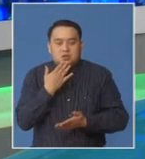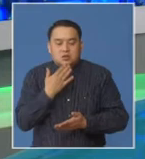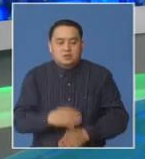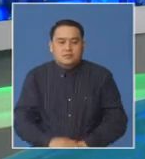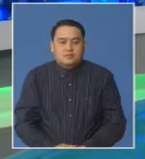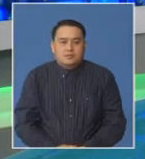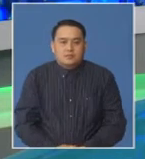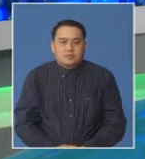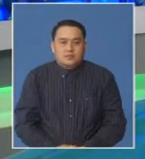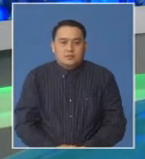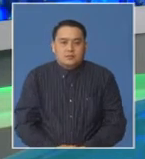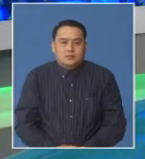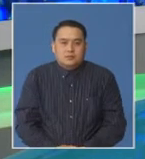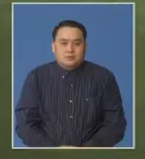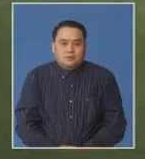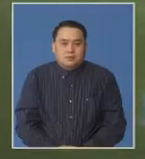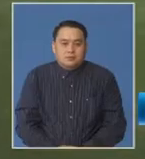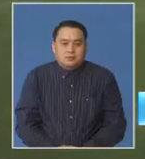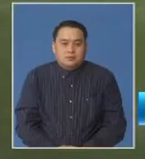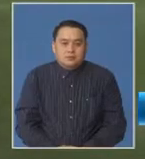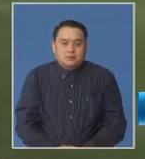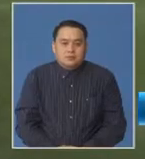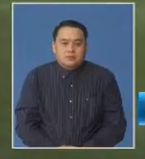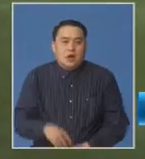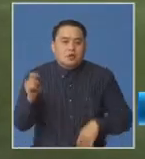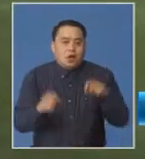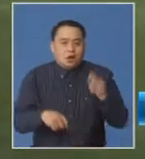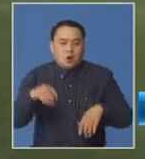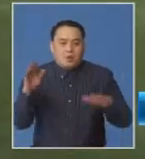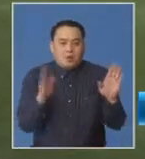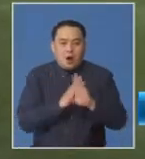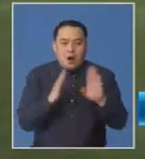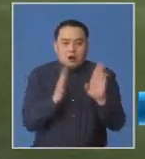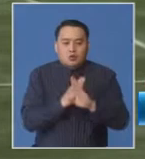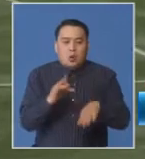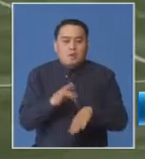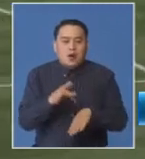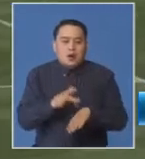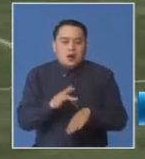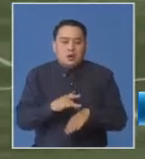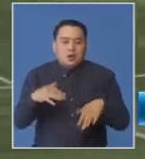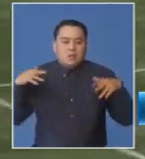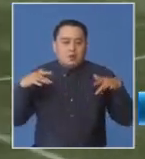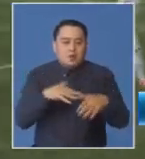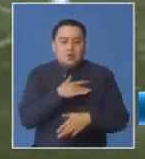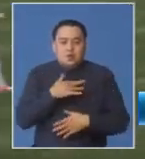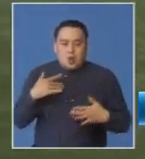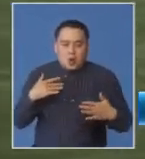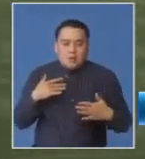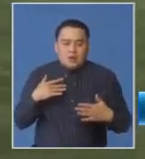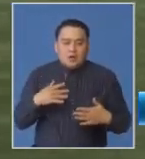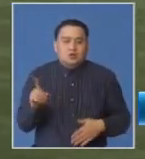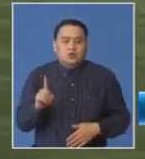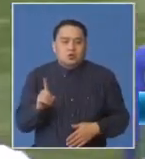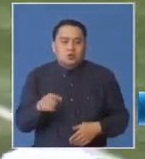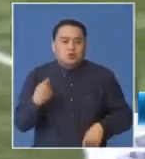стран зарубежья. Несмотря на дождливую погоду, поболеть за футболистов ЖТСУ пришло немало болельщиков.